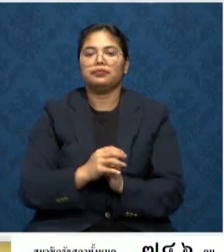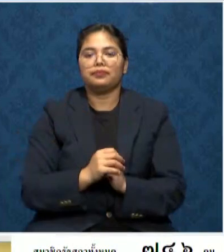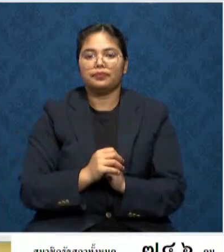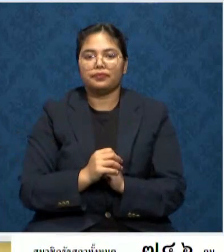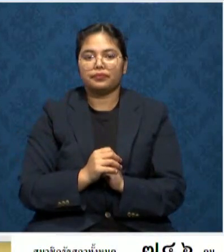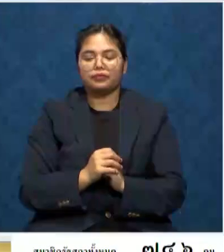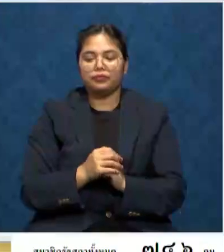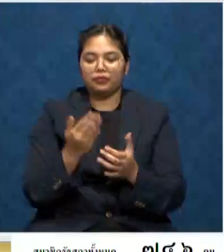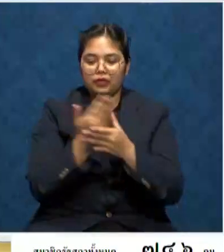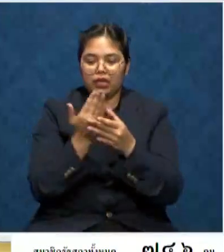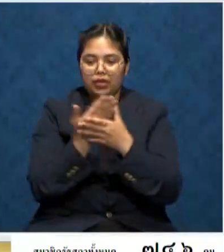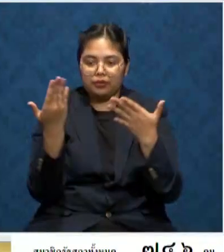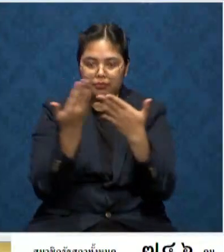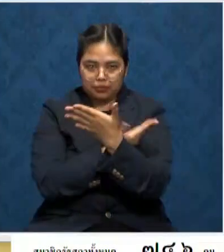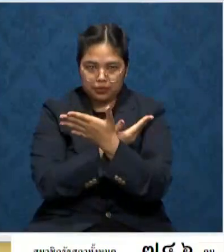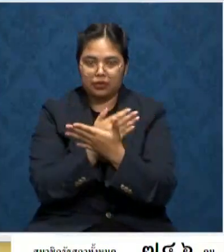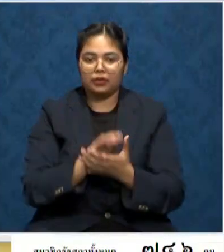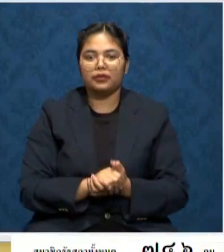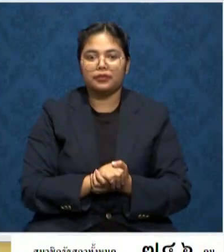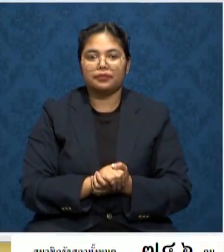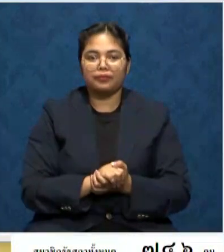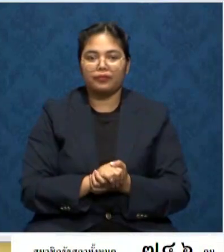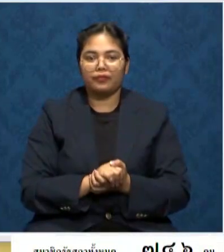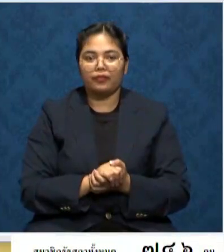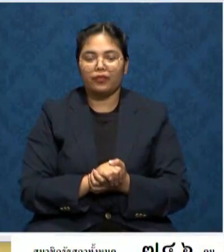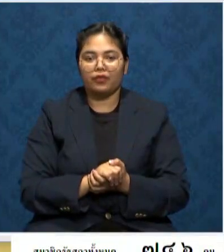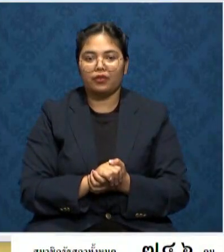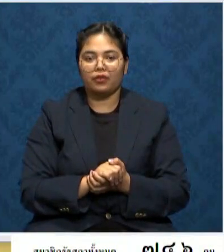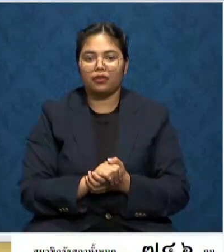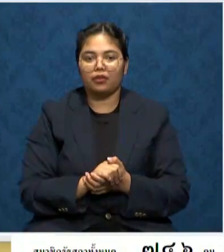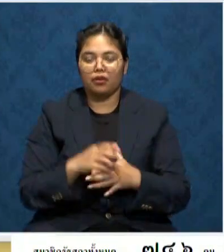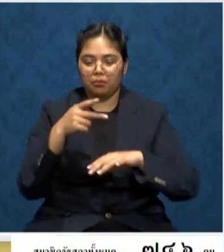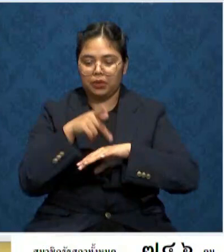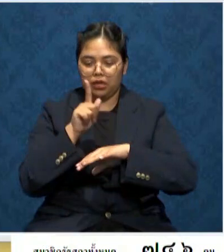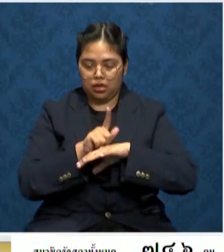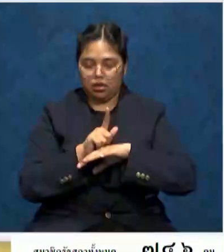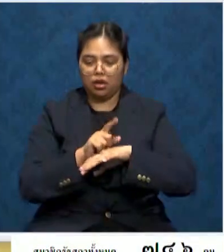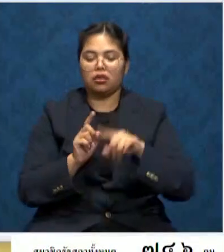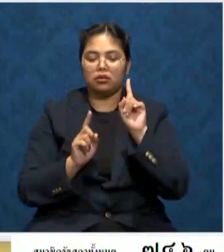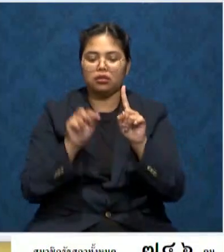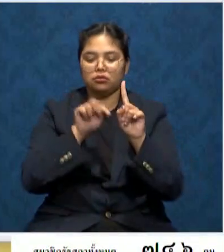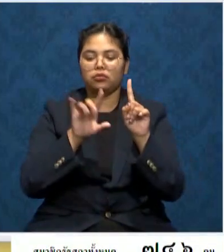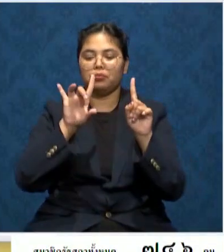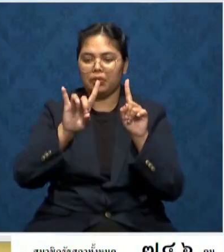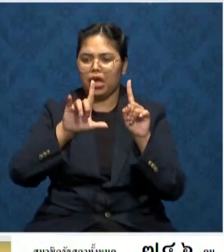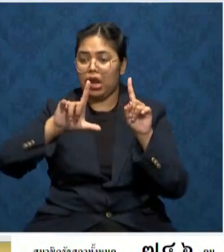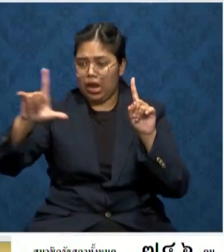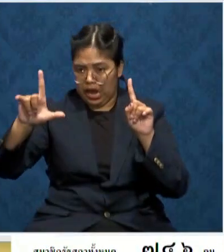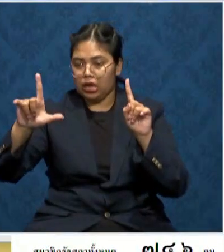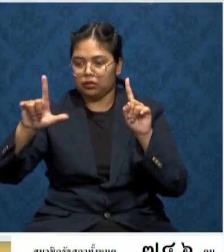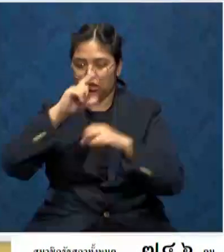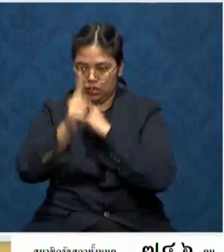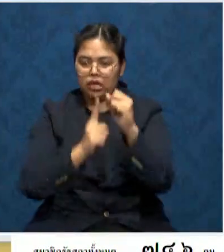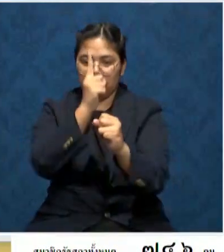ขอสลตตอไปครับท่านประตานครัท่สาบไครับว่าในจำนวน 1.8 ล้านครั้งต่ปี